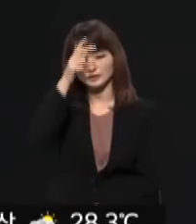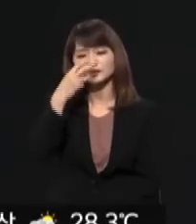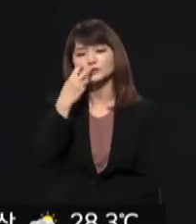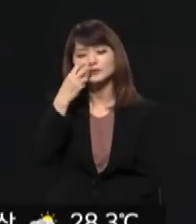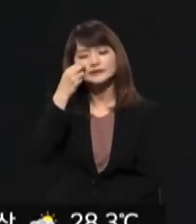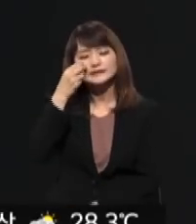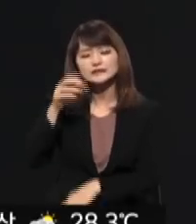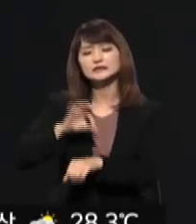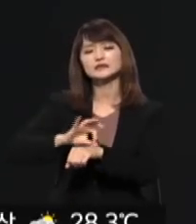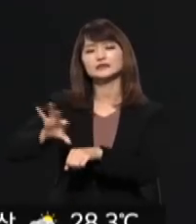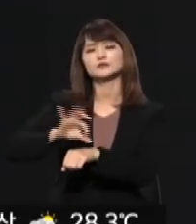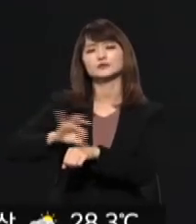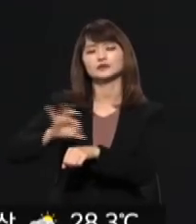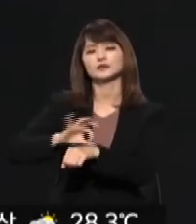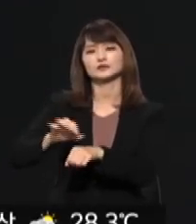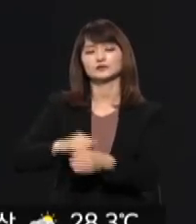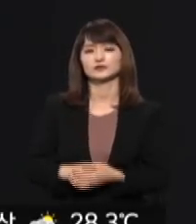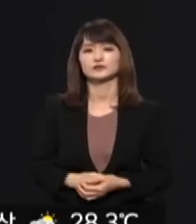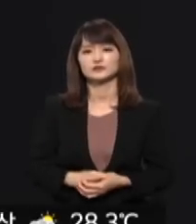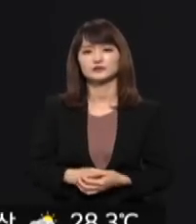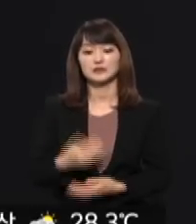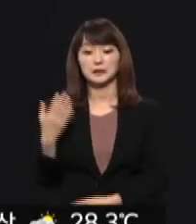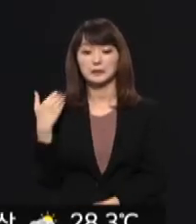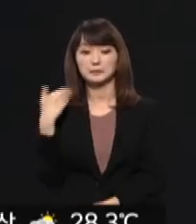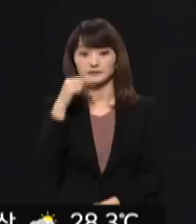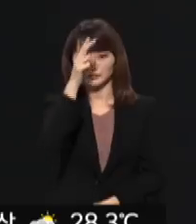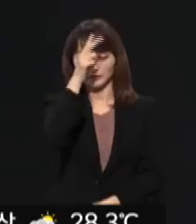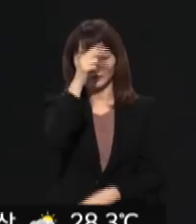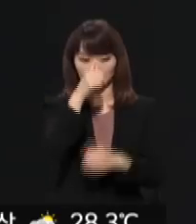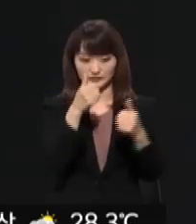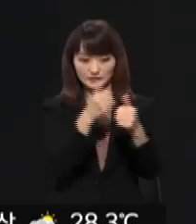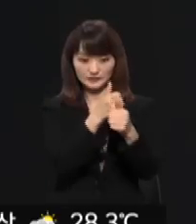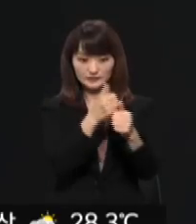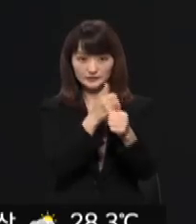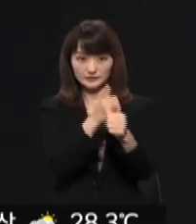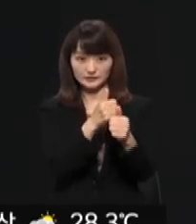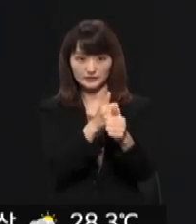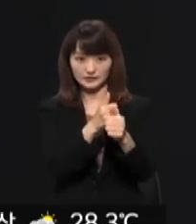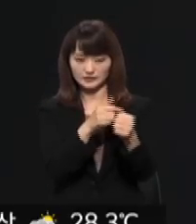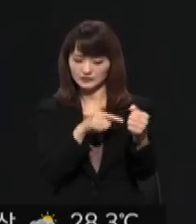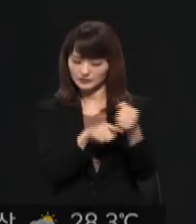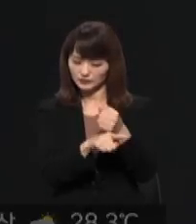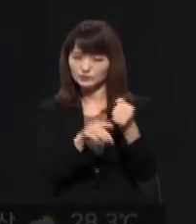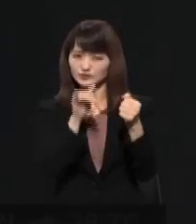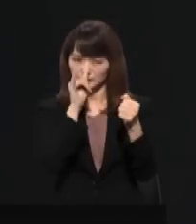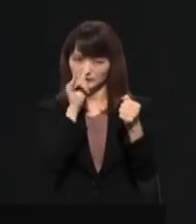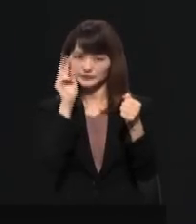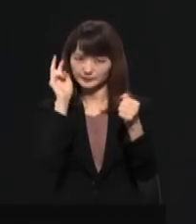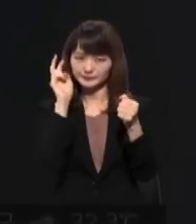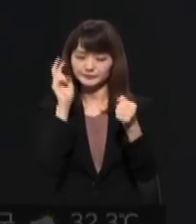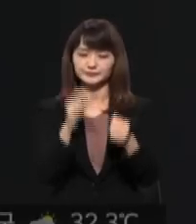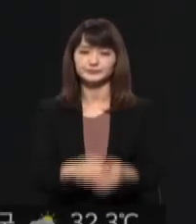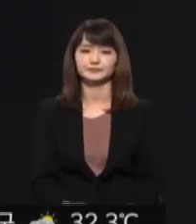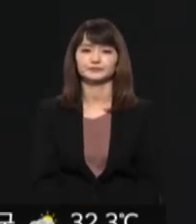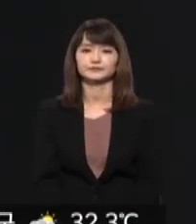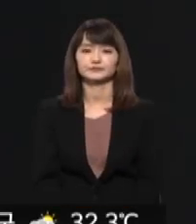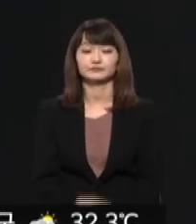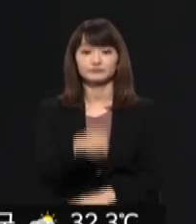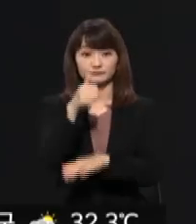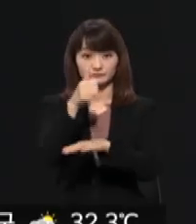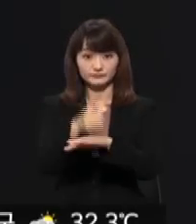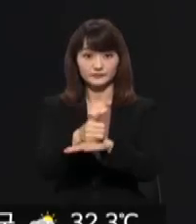아까 말씀하신 대로 경찰인 나온 그 배경이 좀 그렇게 보인다 뭐 그렇게 해석할 수 있는데